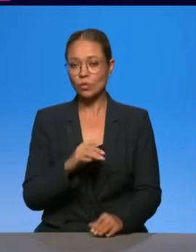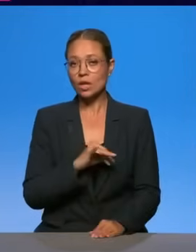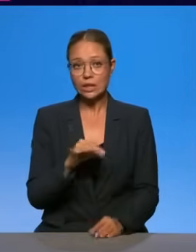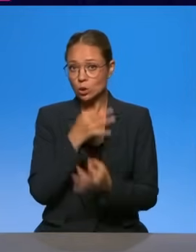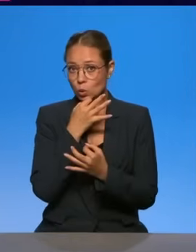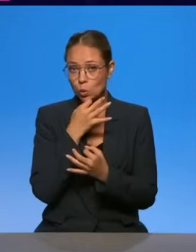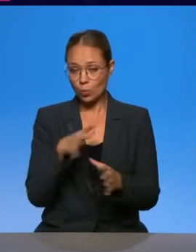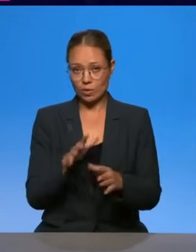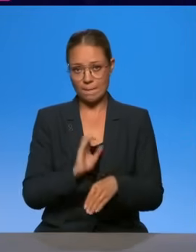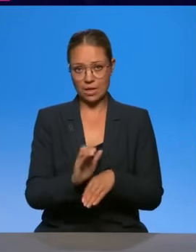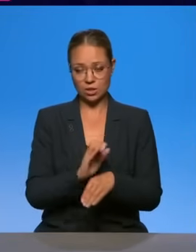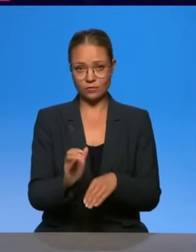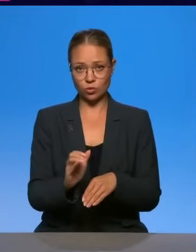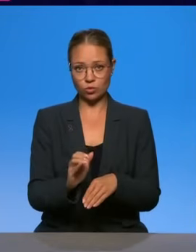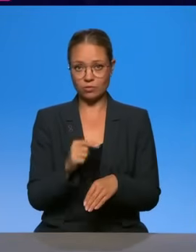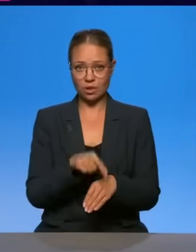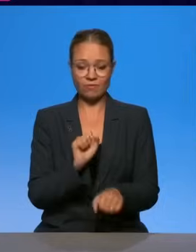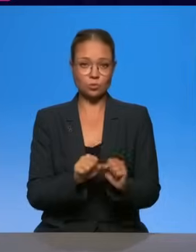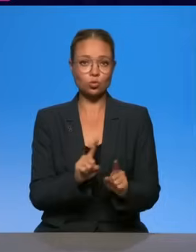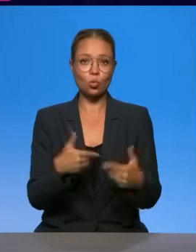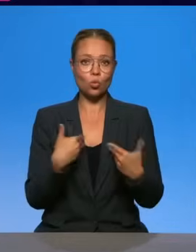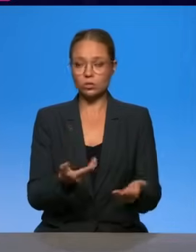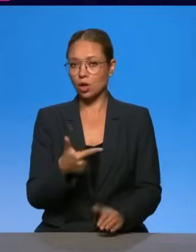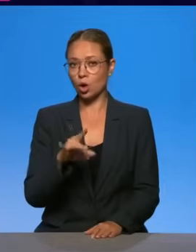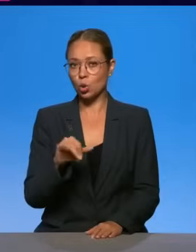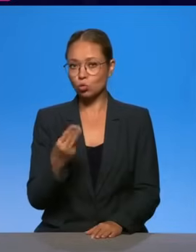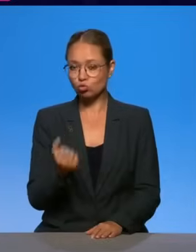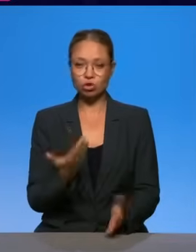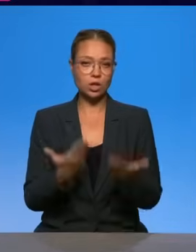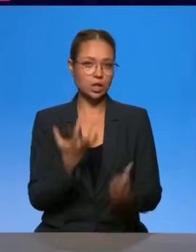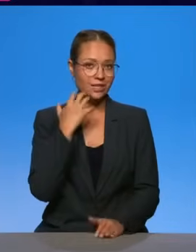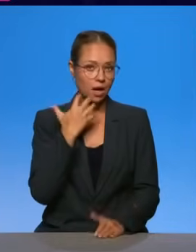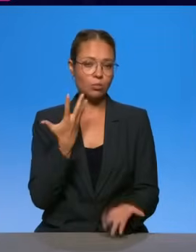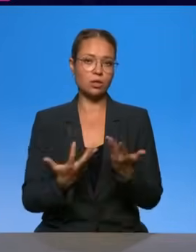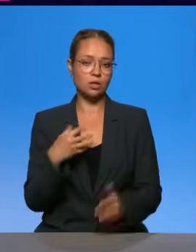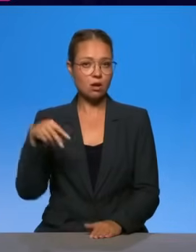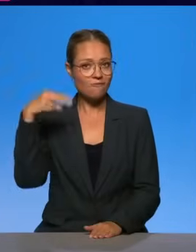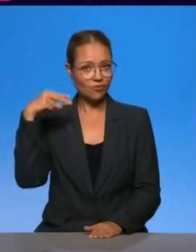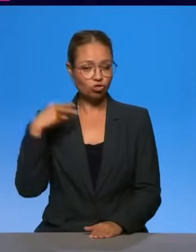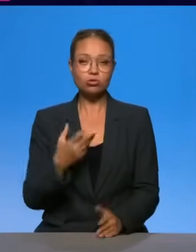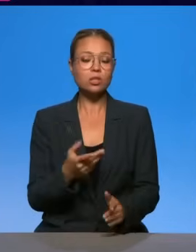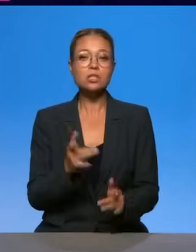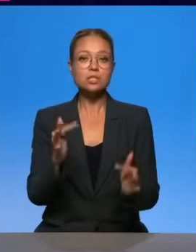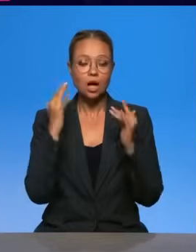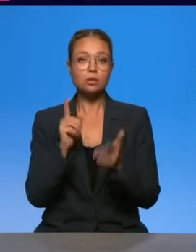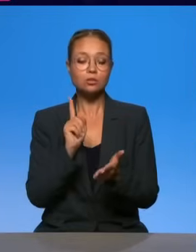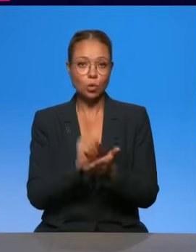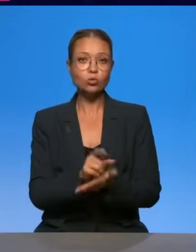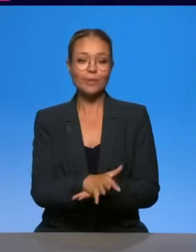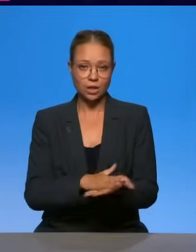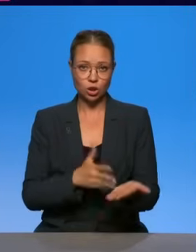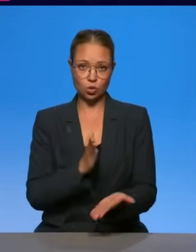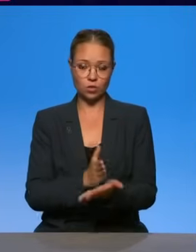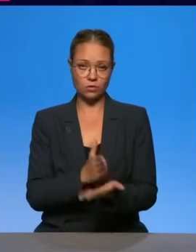производством, которое может быть что угодно, хоть груши, хоть яблоки, хоть вишни. Сад должен жить дальше. Поэтому все работы, которые сейчас